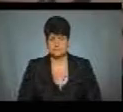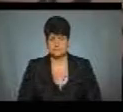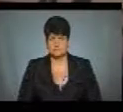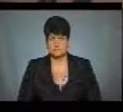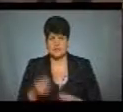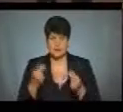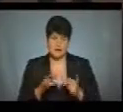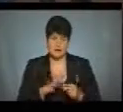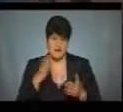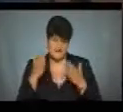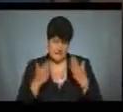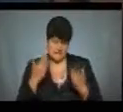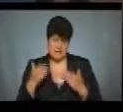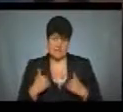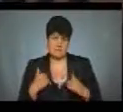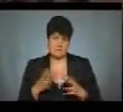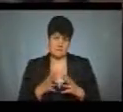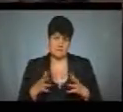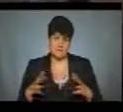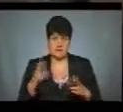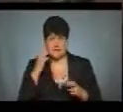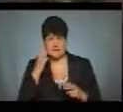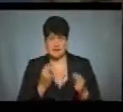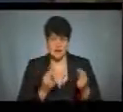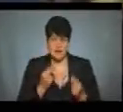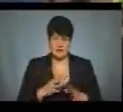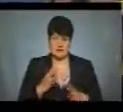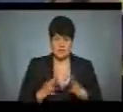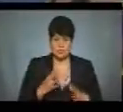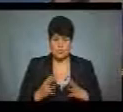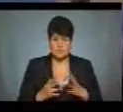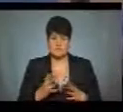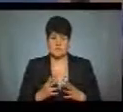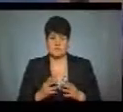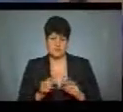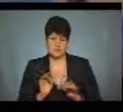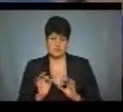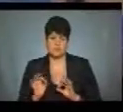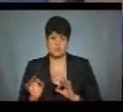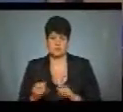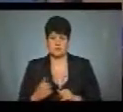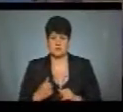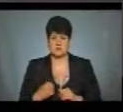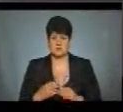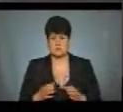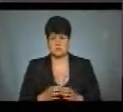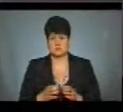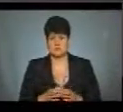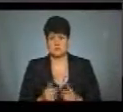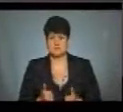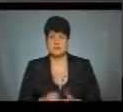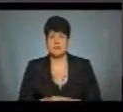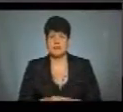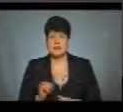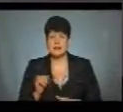Гра була весела, ми переважно там на Київській граємо, тренуємося, та більше так нічого. Наша дворна команда. Ілля